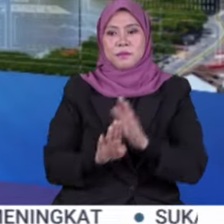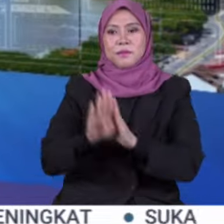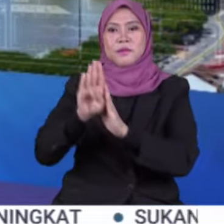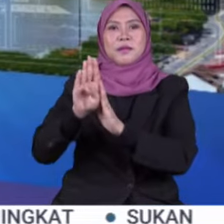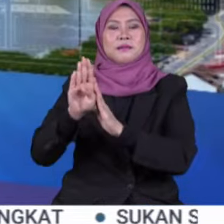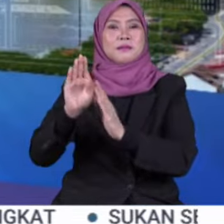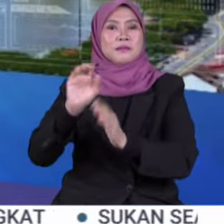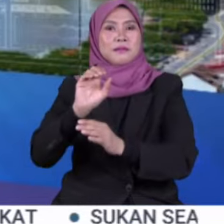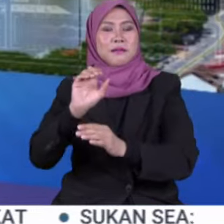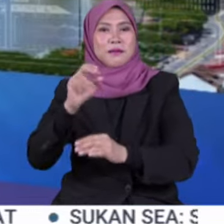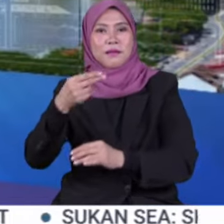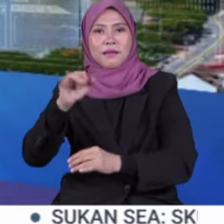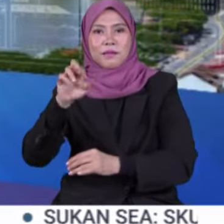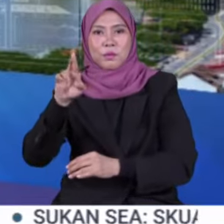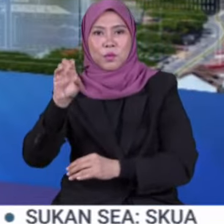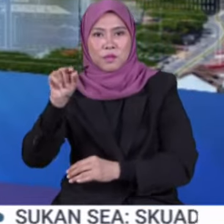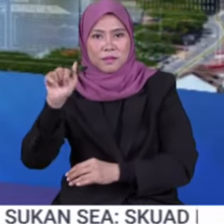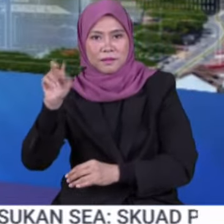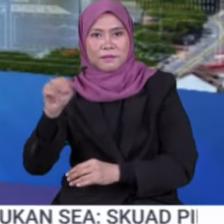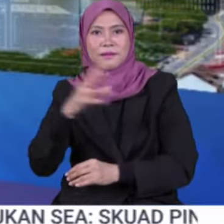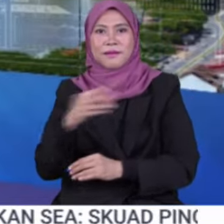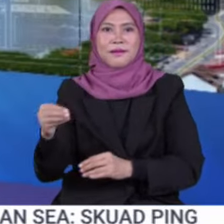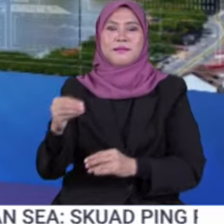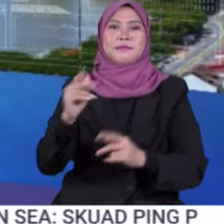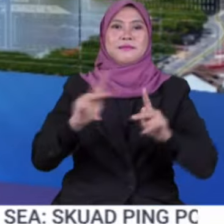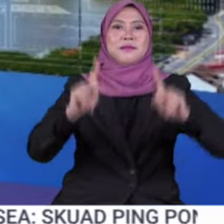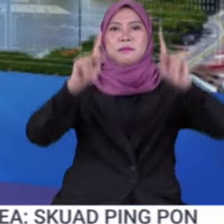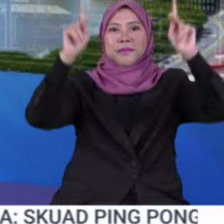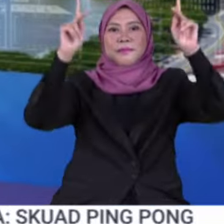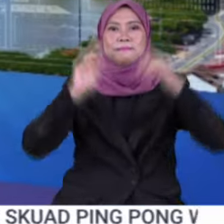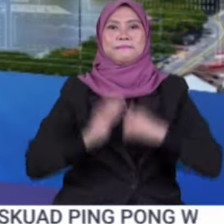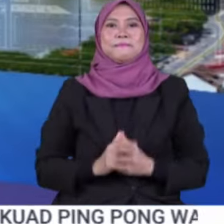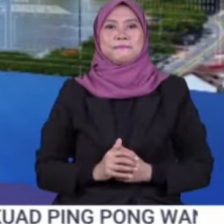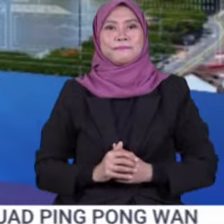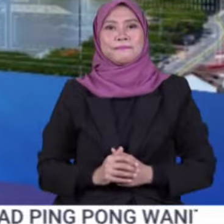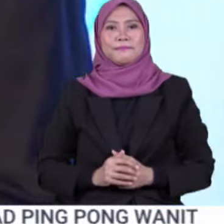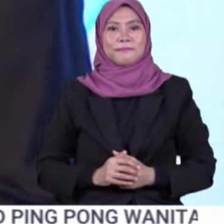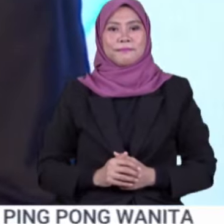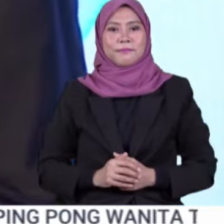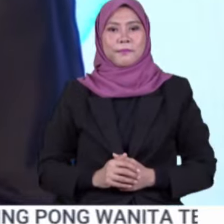tenaga baharu hidrogen selain penangkapan karbon.